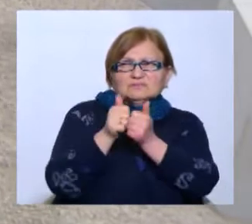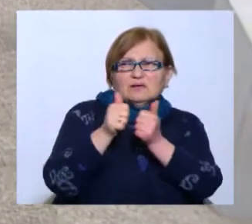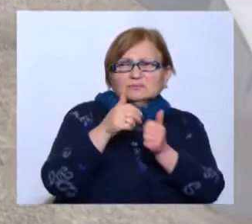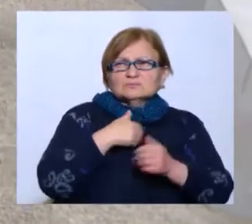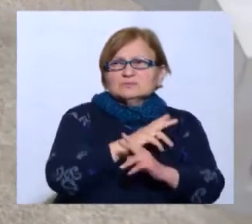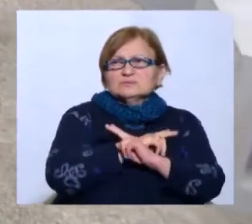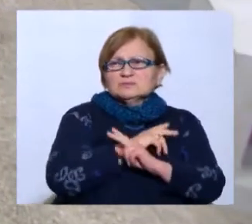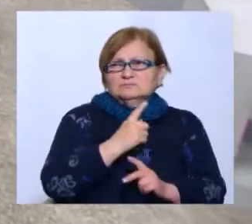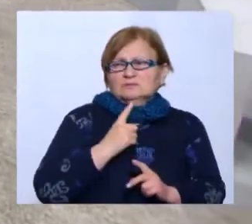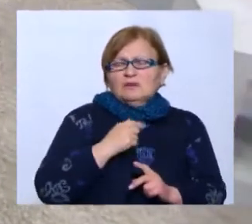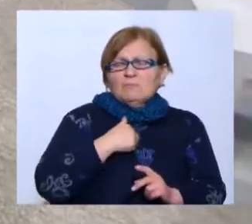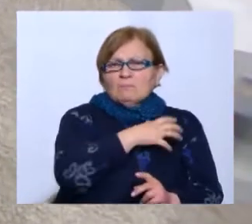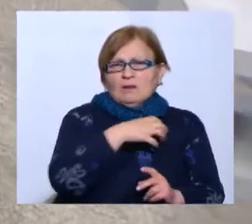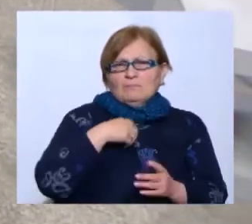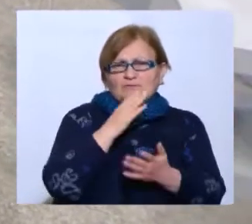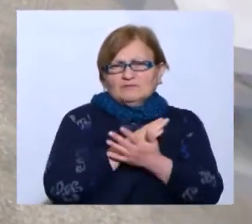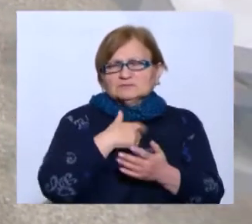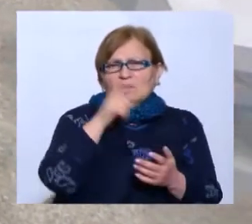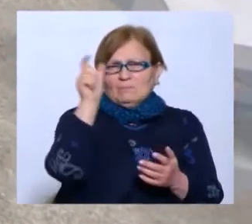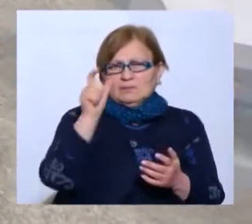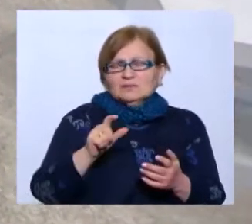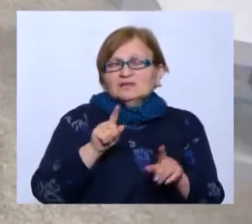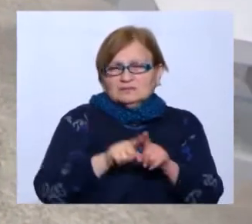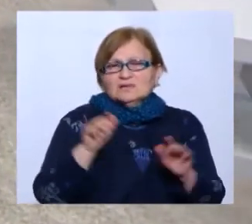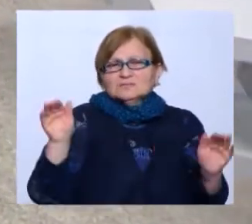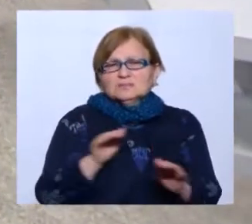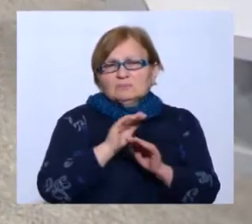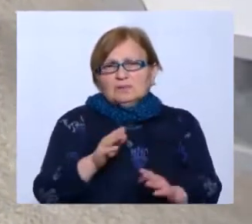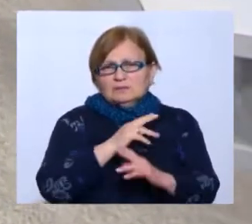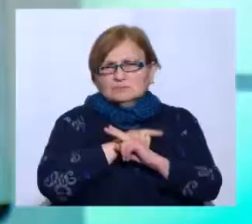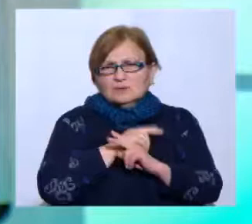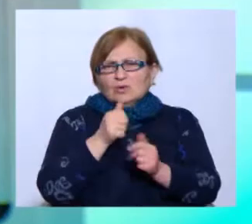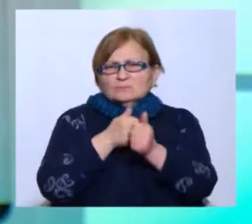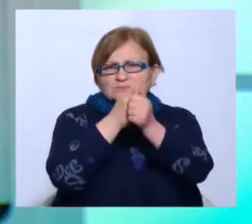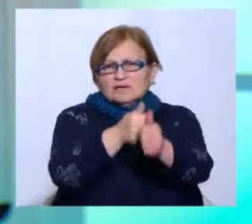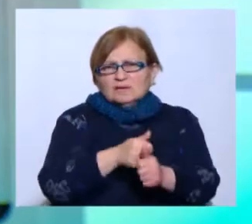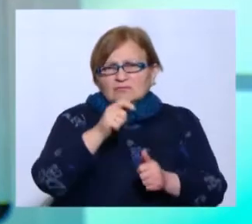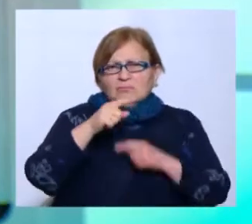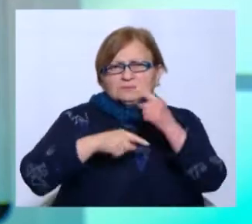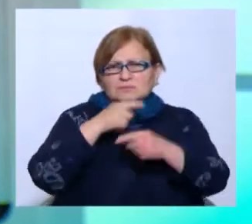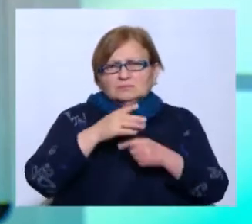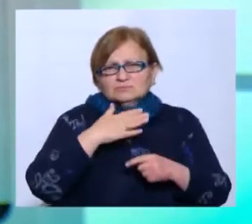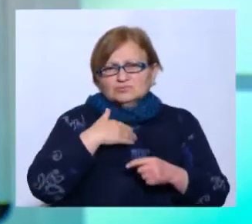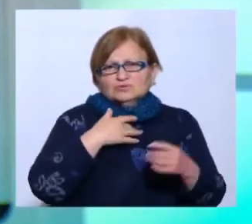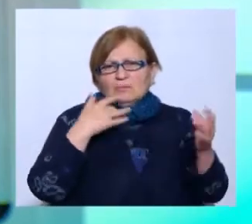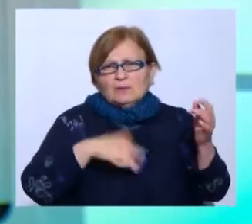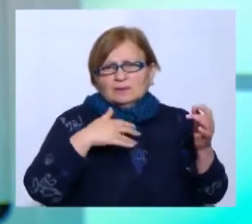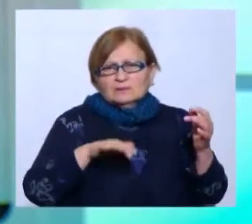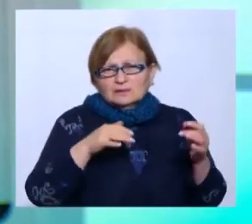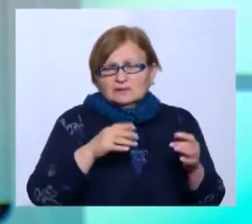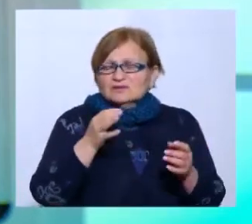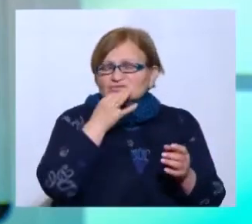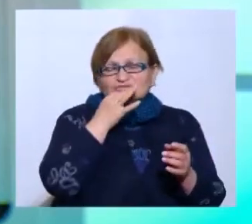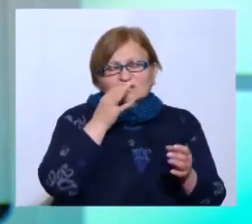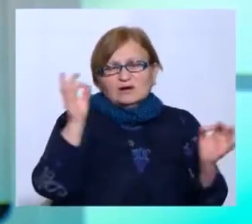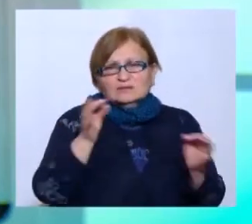ვეგებები, რომ მეფე ვარ და მგოსანი და სიმღერით უკვდები, რომ წახყვება საუკუნეს თქვენთან ჩემი ქნარი, ჯერ არასდროს არ